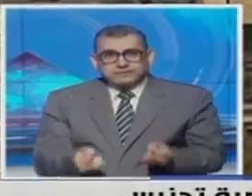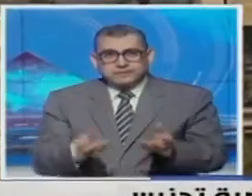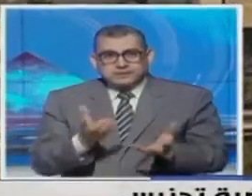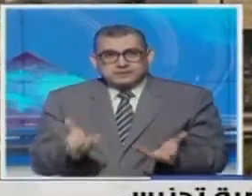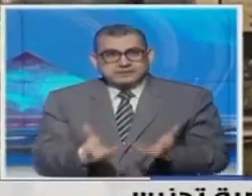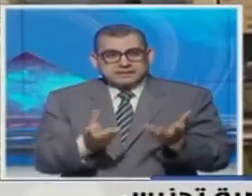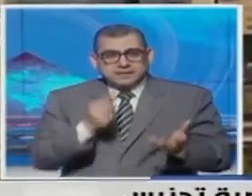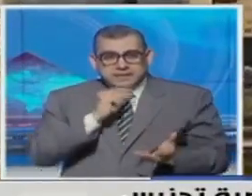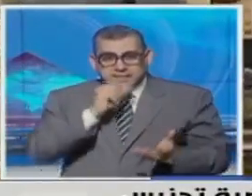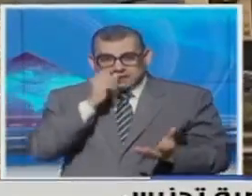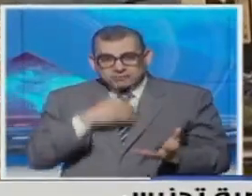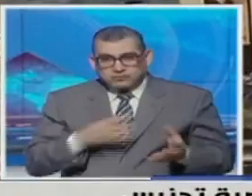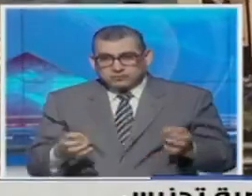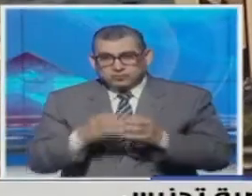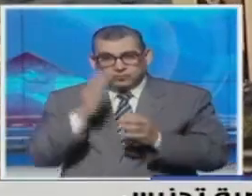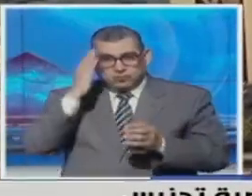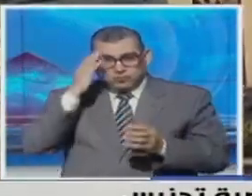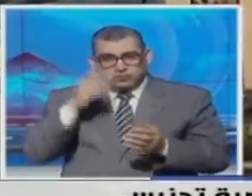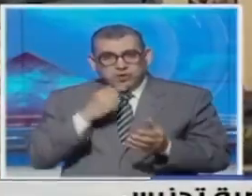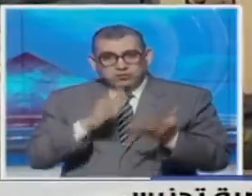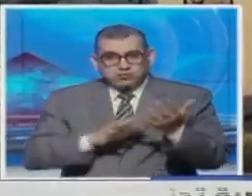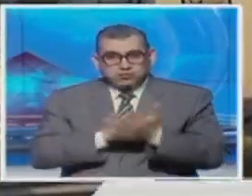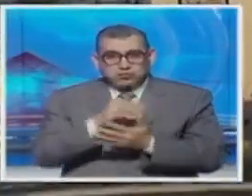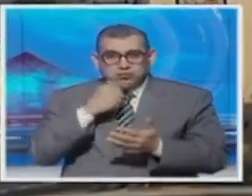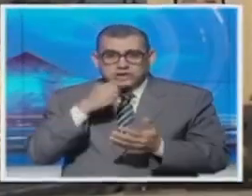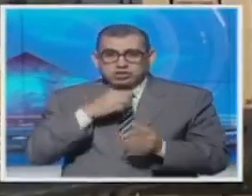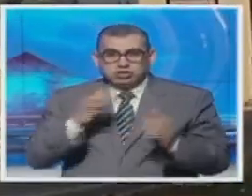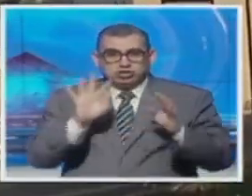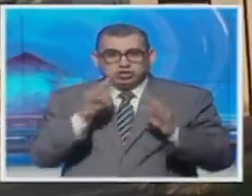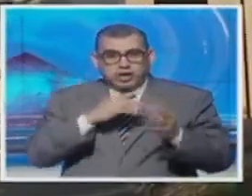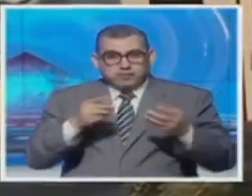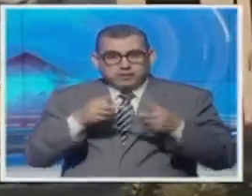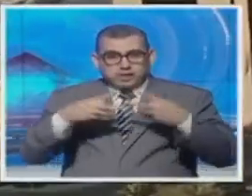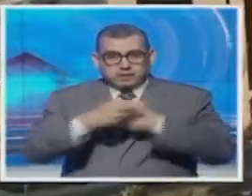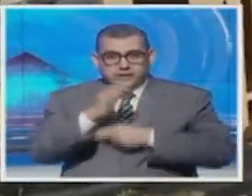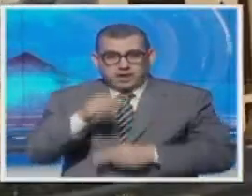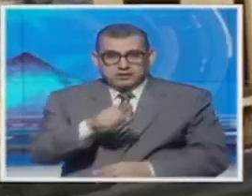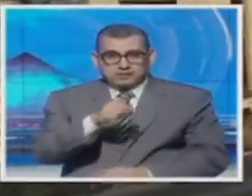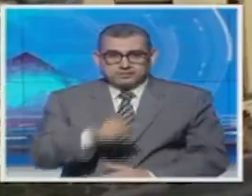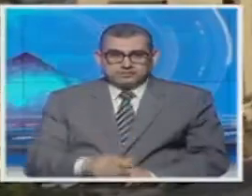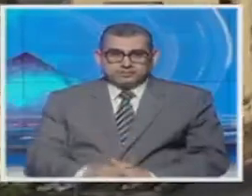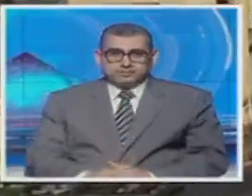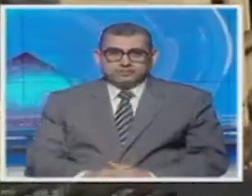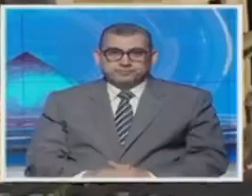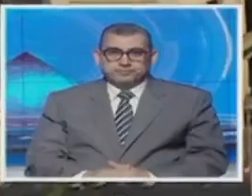كراهية بين الأديان وتحد من الحوار بين الشعوب.